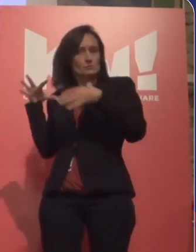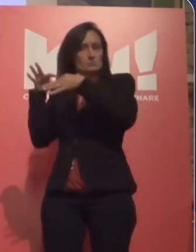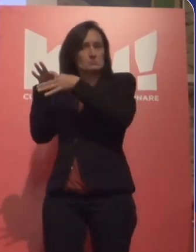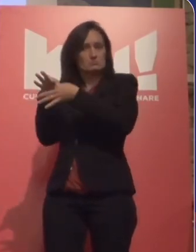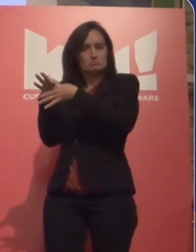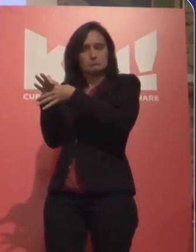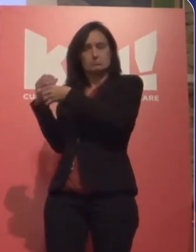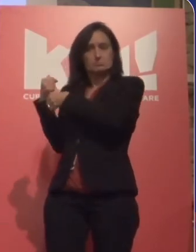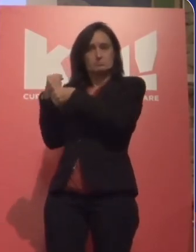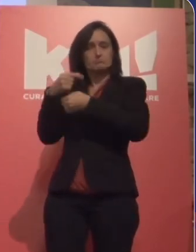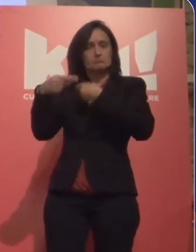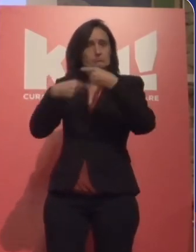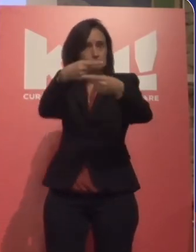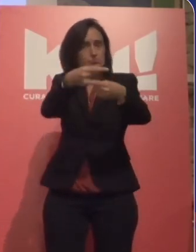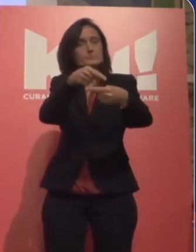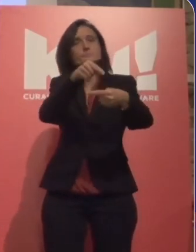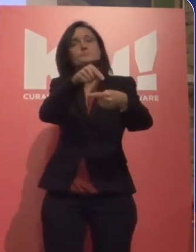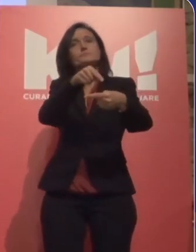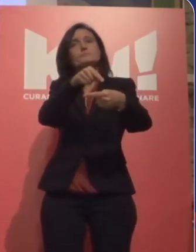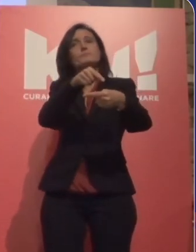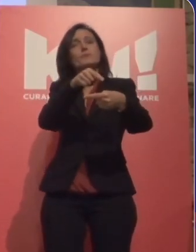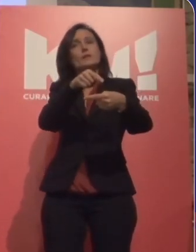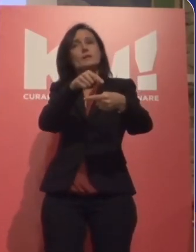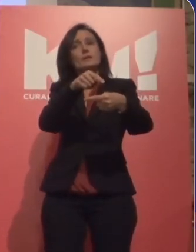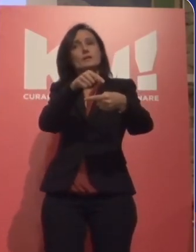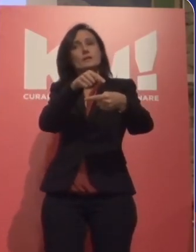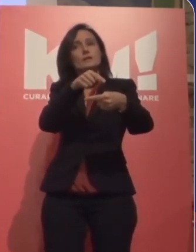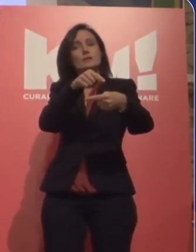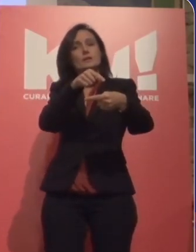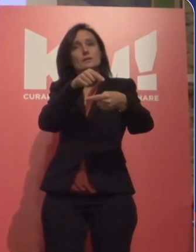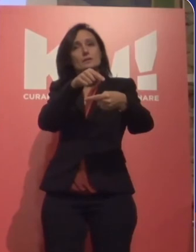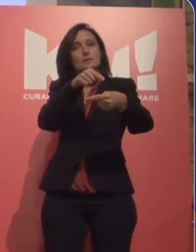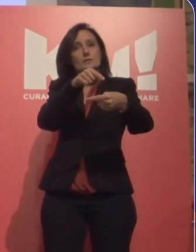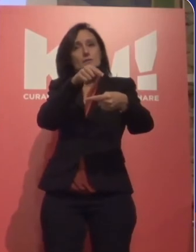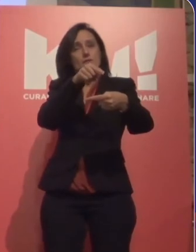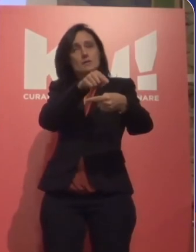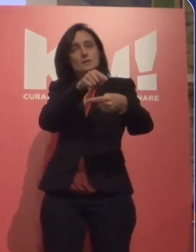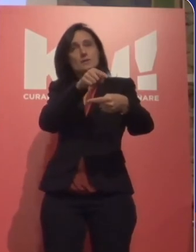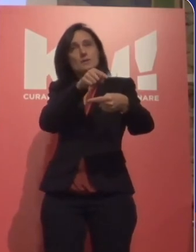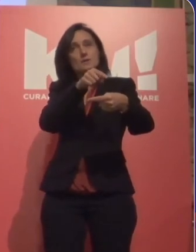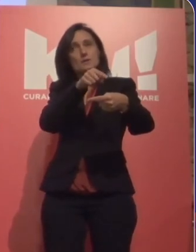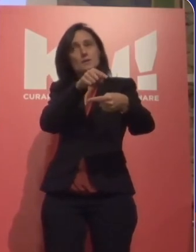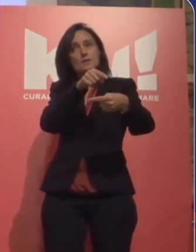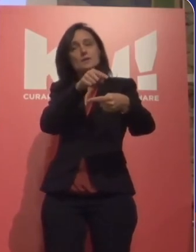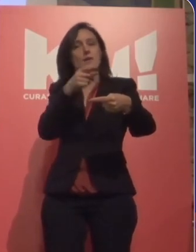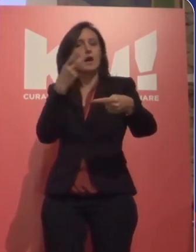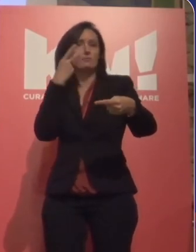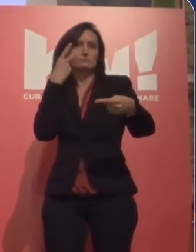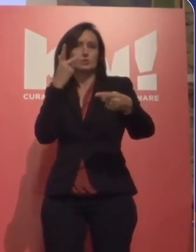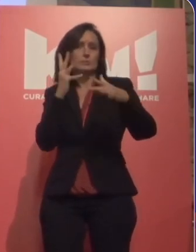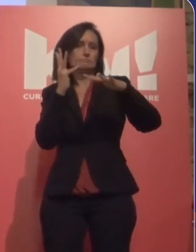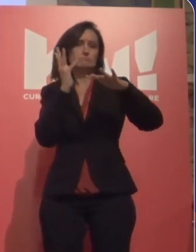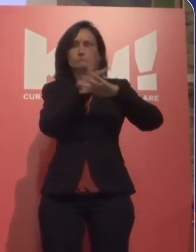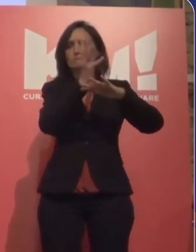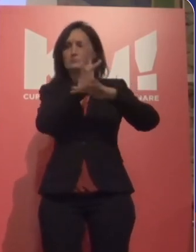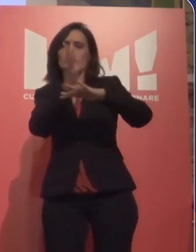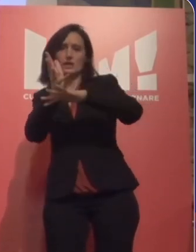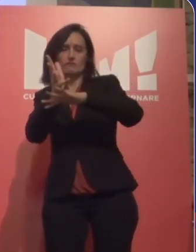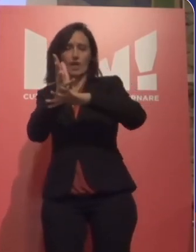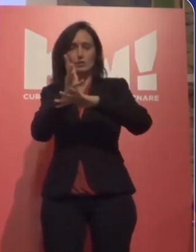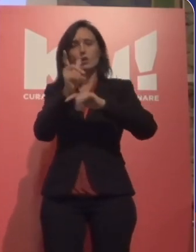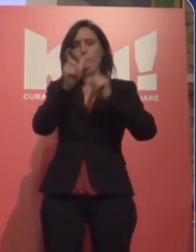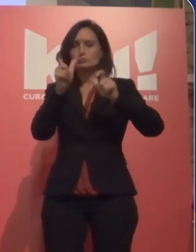certamente diciamo è stata appunto ha visto questi soggetti in campo con grande voglia di protagonismo